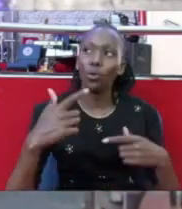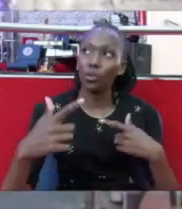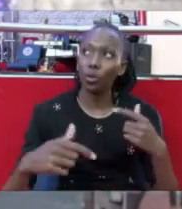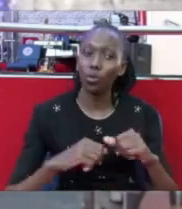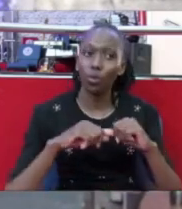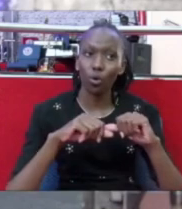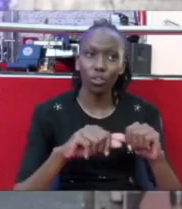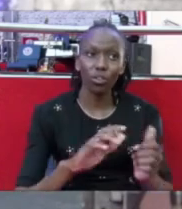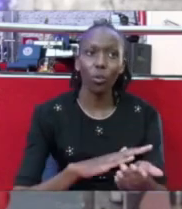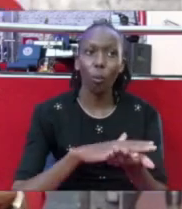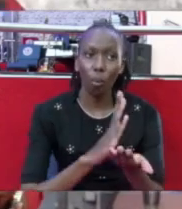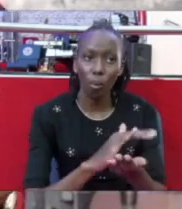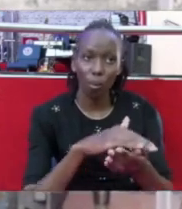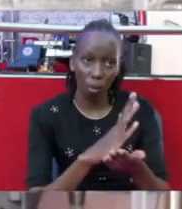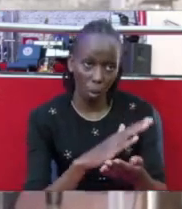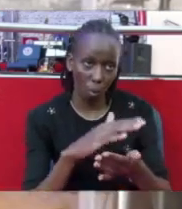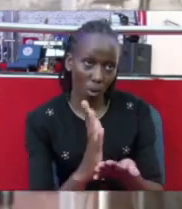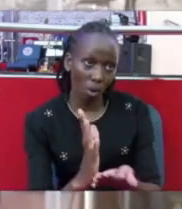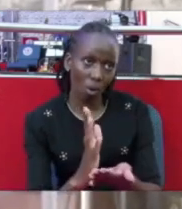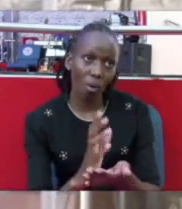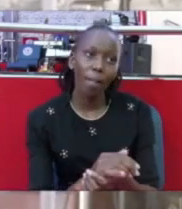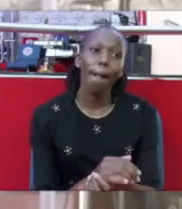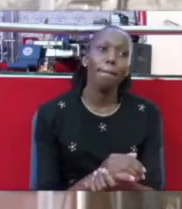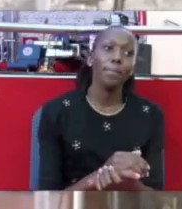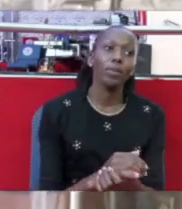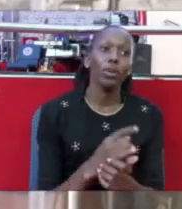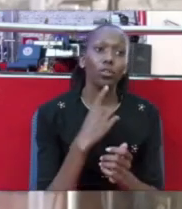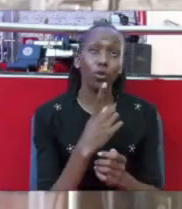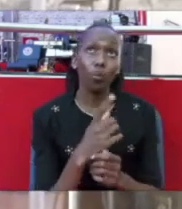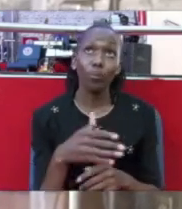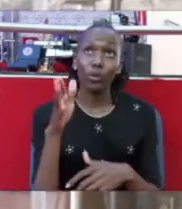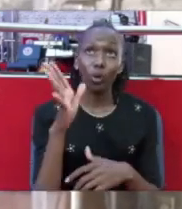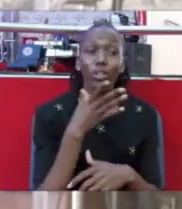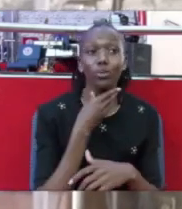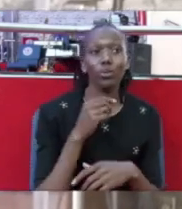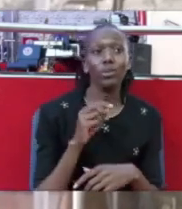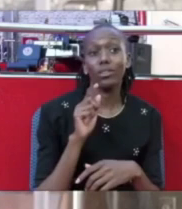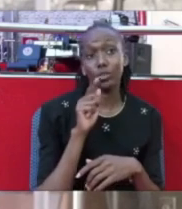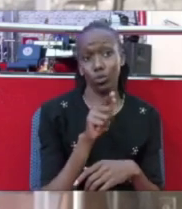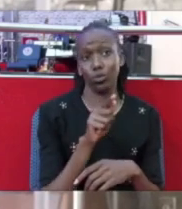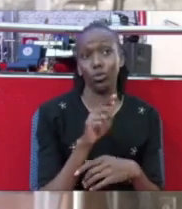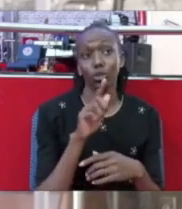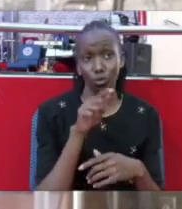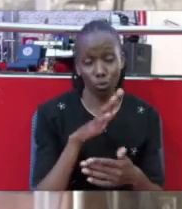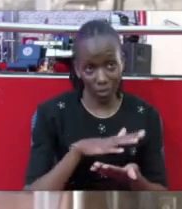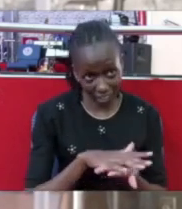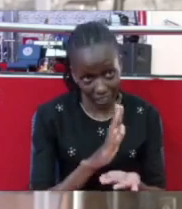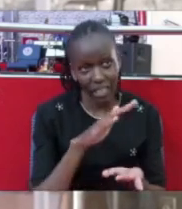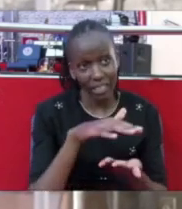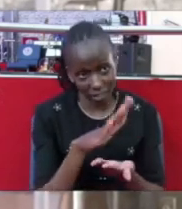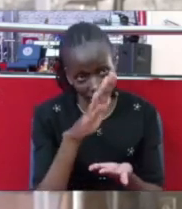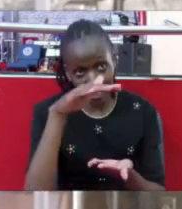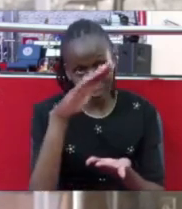so God's mandate for you is to increase and multiply. Kwa hivyo tamanio la Mungu kwako ni uweze kuongezeka. And that is why God